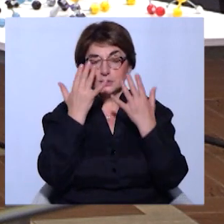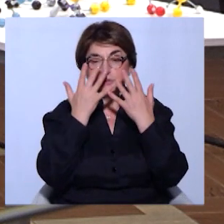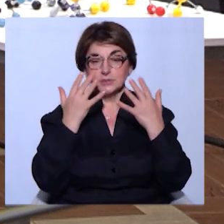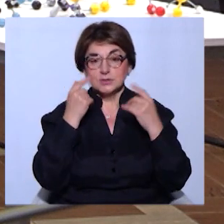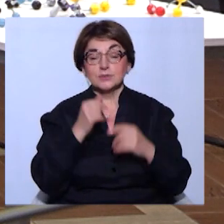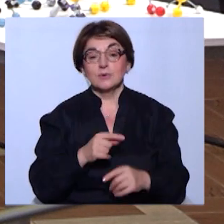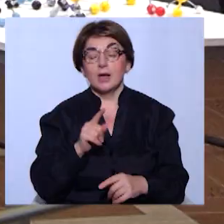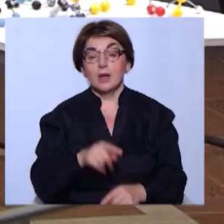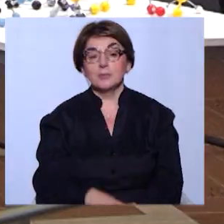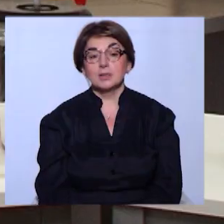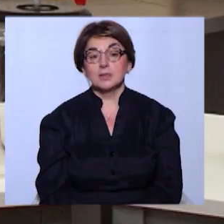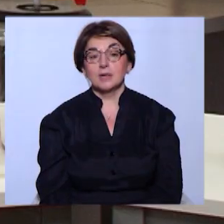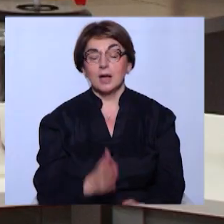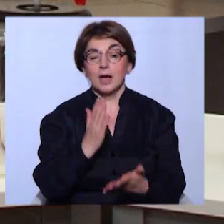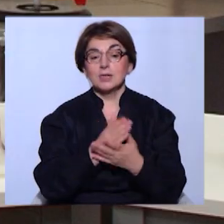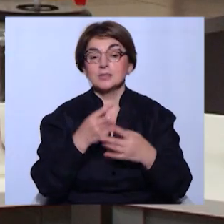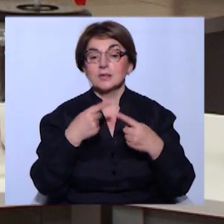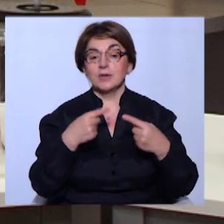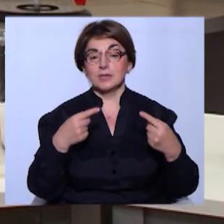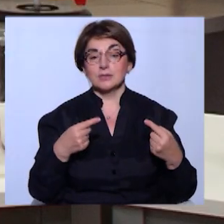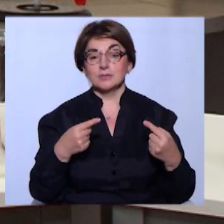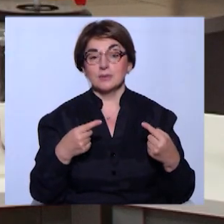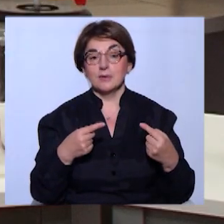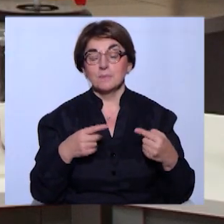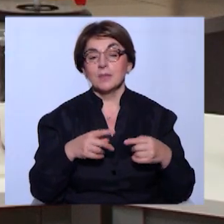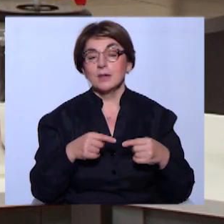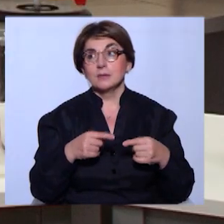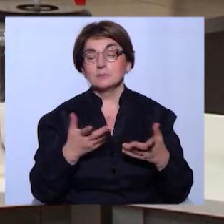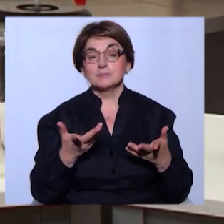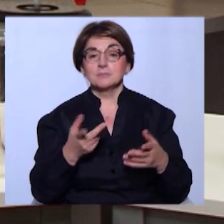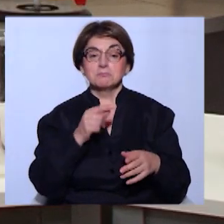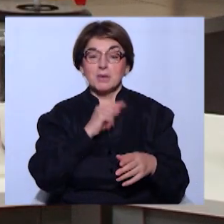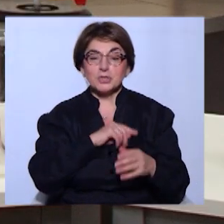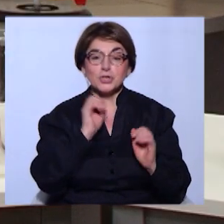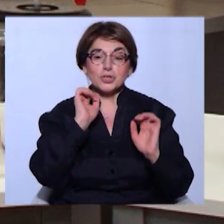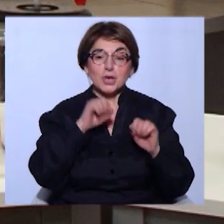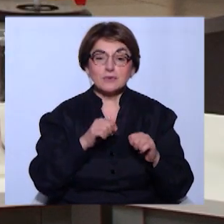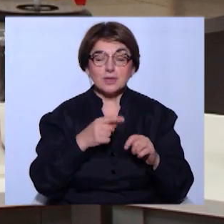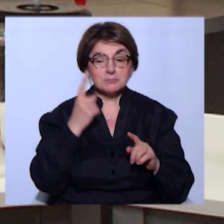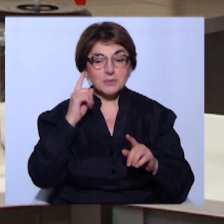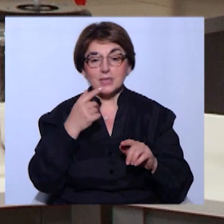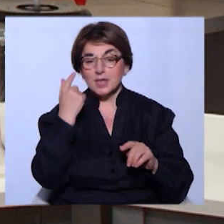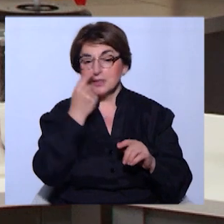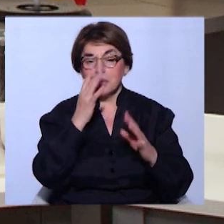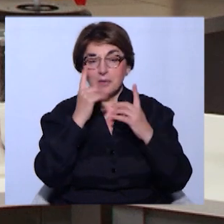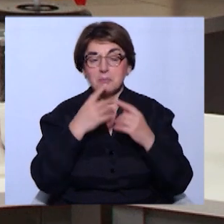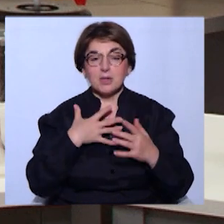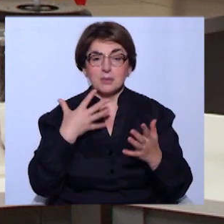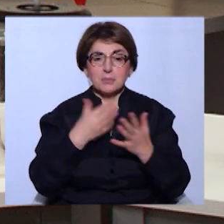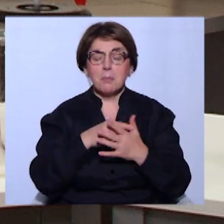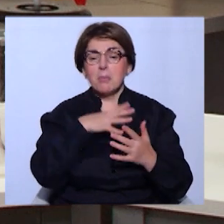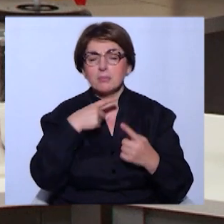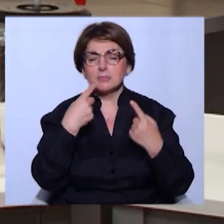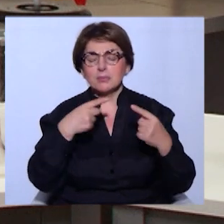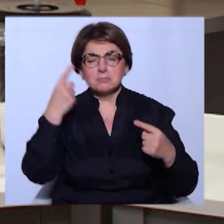ამდენად არსებობს სხვადასხვა მეთოდი თითქოს, რომ შეგვიძლია ეს თავიდან ავერიდოთ, თუმცა მეც პირადად ძალიან ბევრჯერ მიცდია